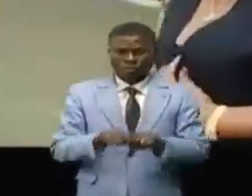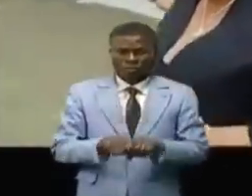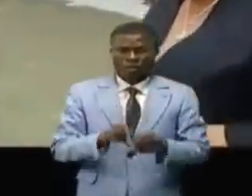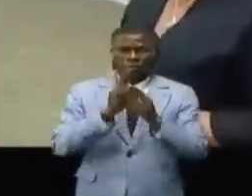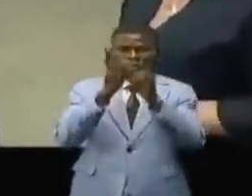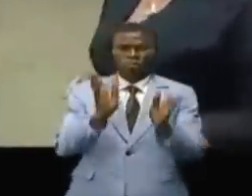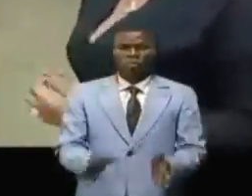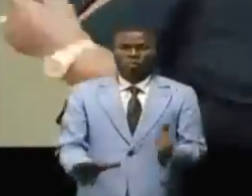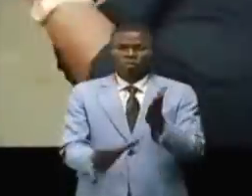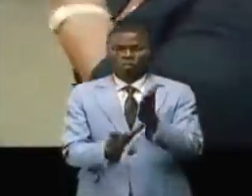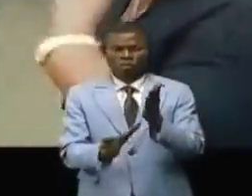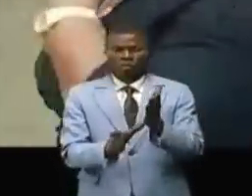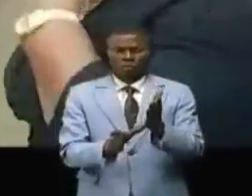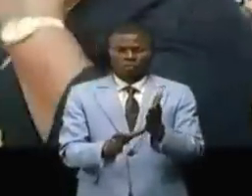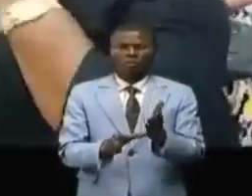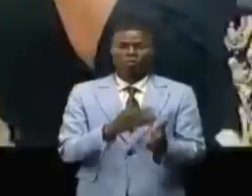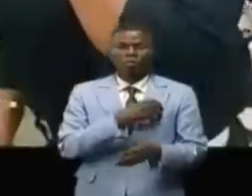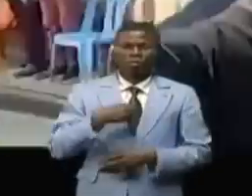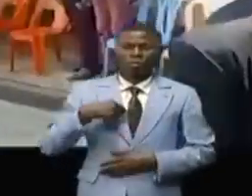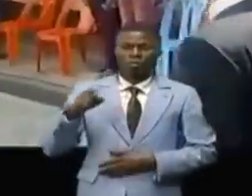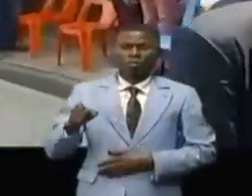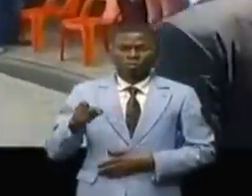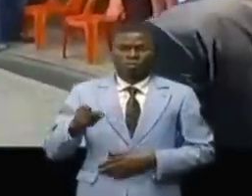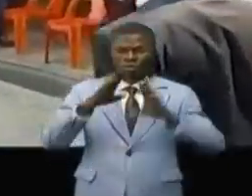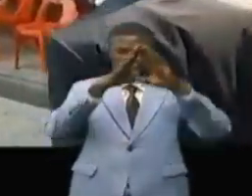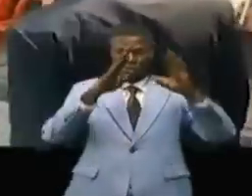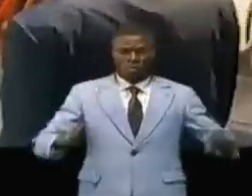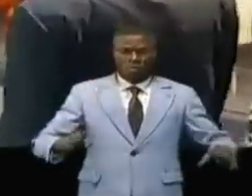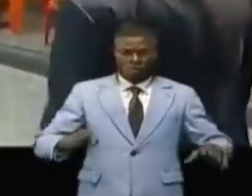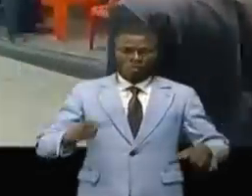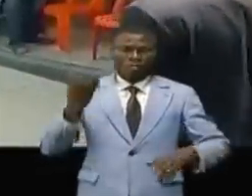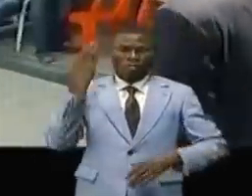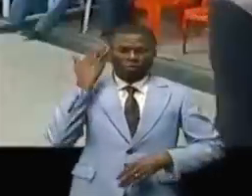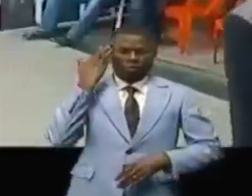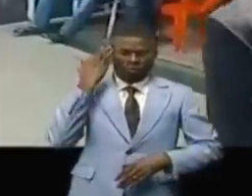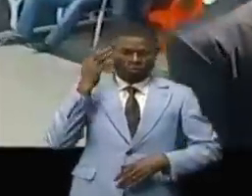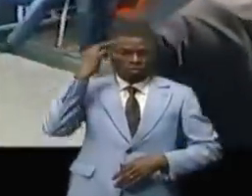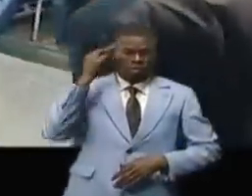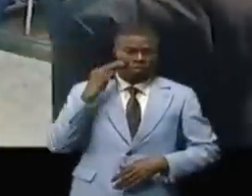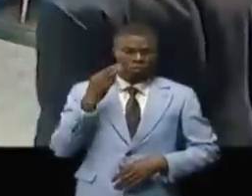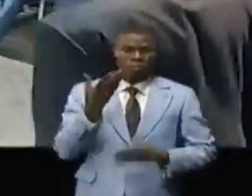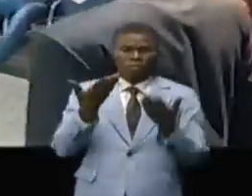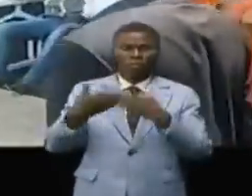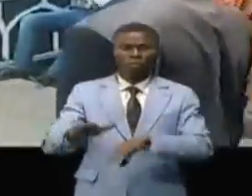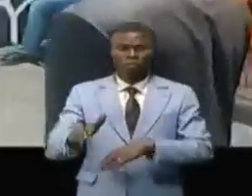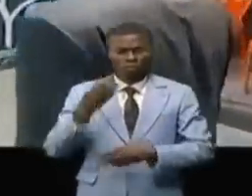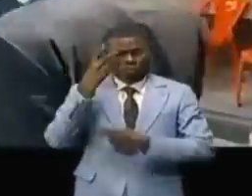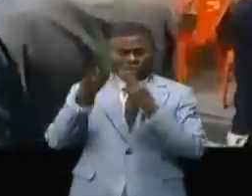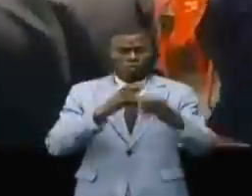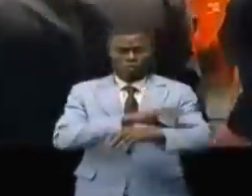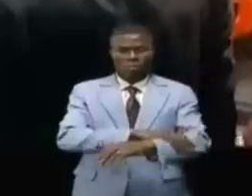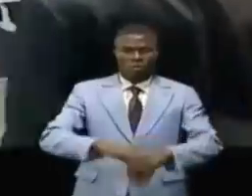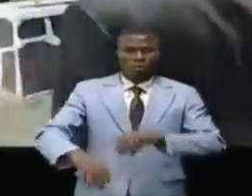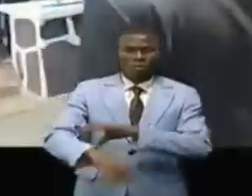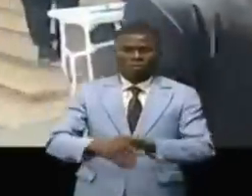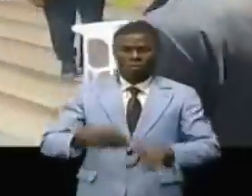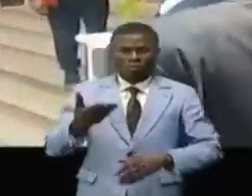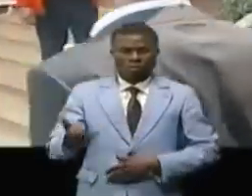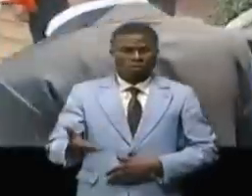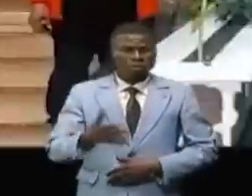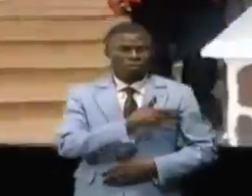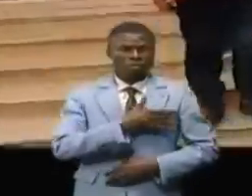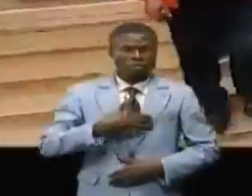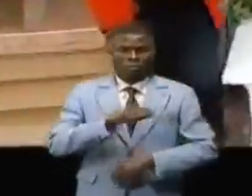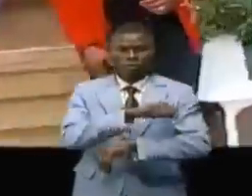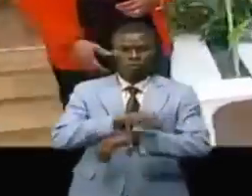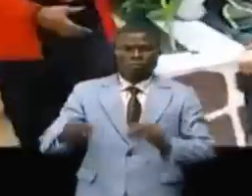rapporteur adjoint collection bas au domicile de feu chérubin pour une visite de consolation au nom